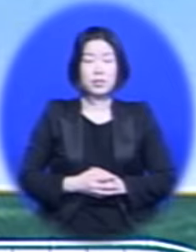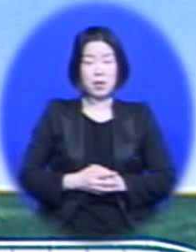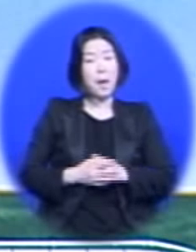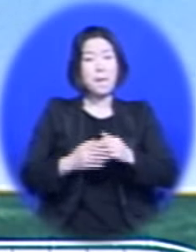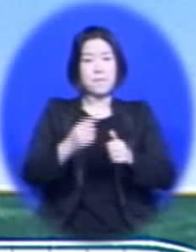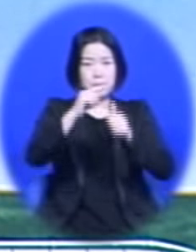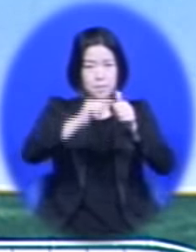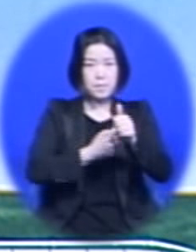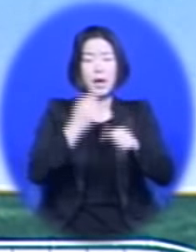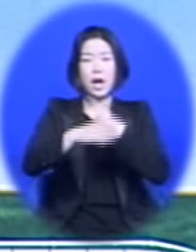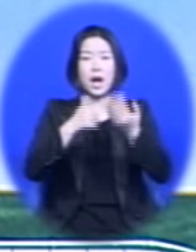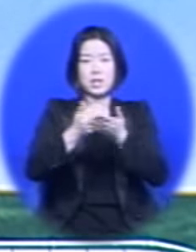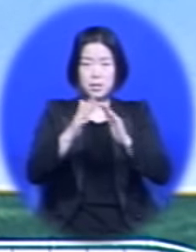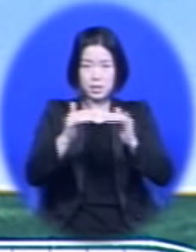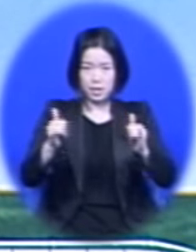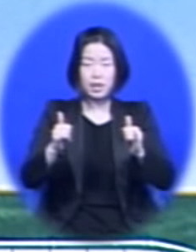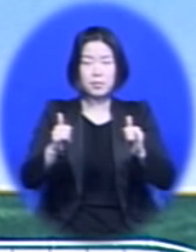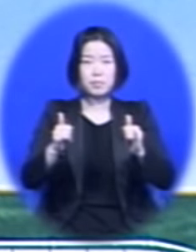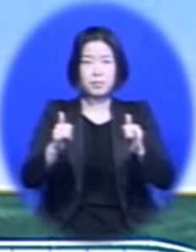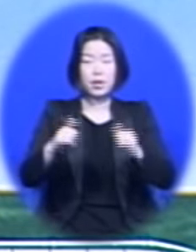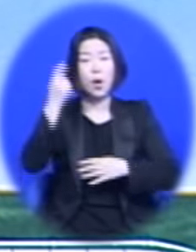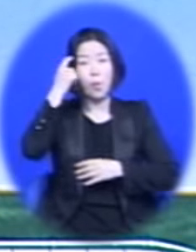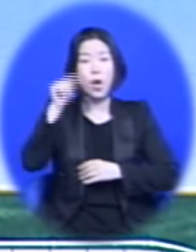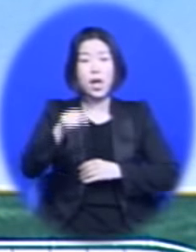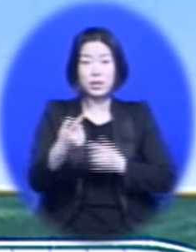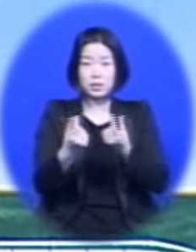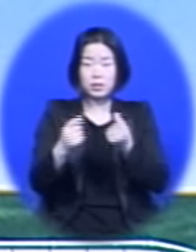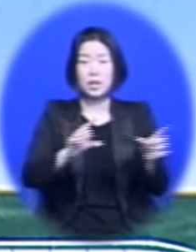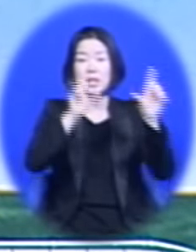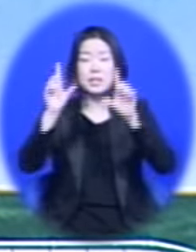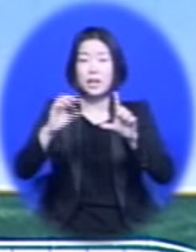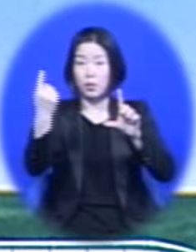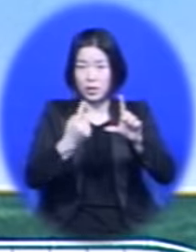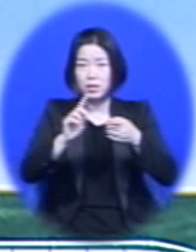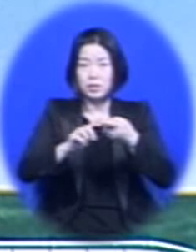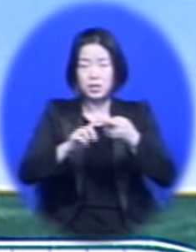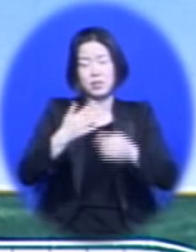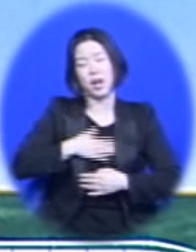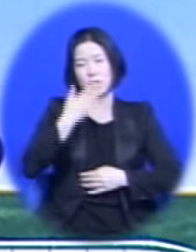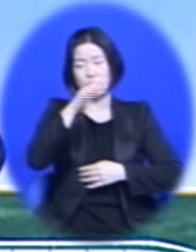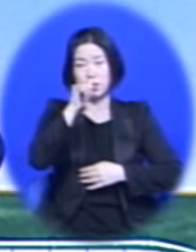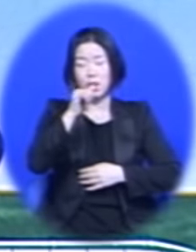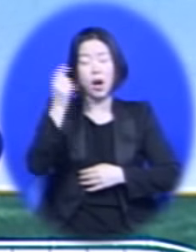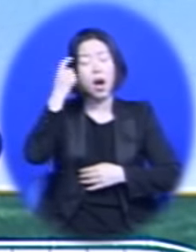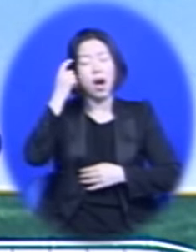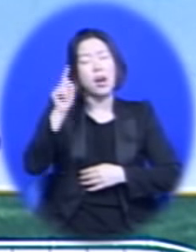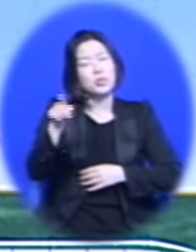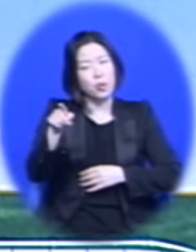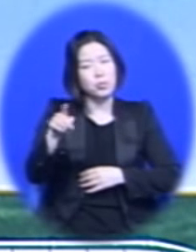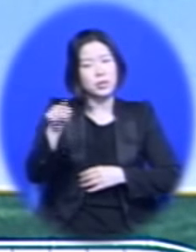비로소 하나님의 사람들이 왜 그렇게 살았는지를 알게 됩니다. 아, 저분이 왜 그렇게